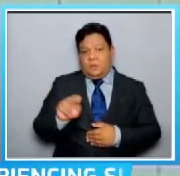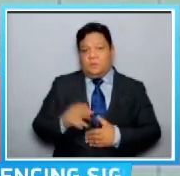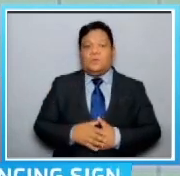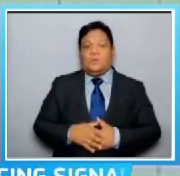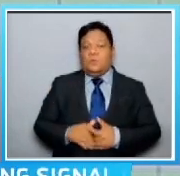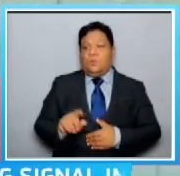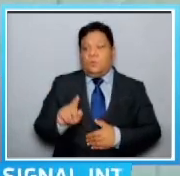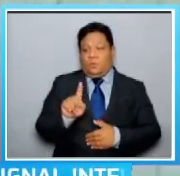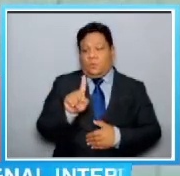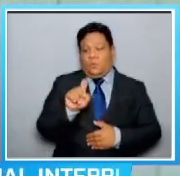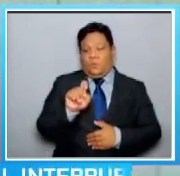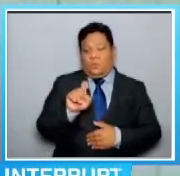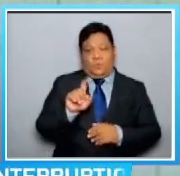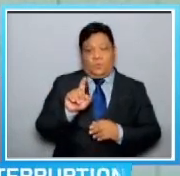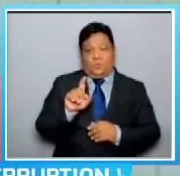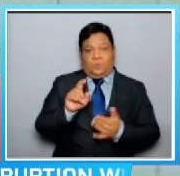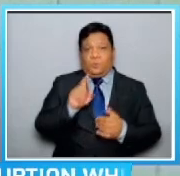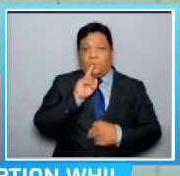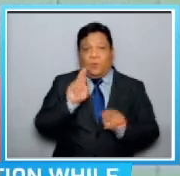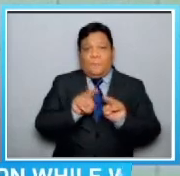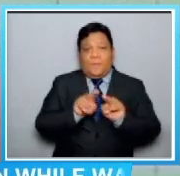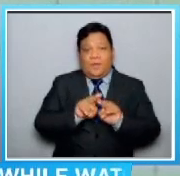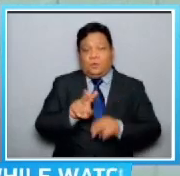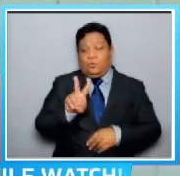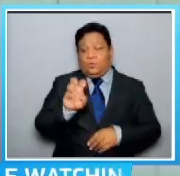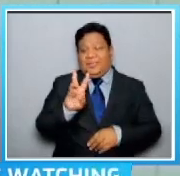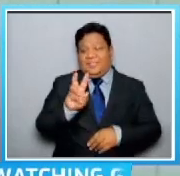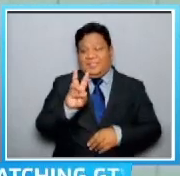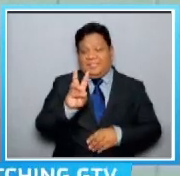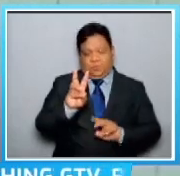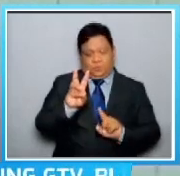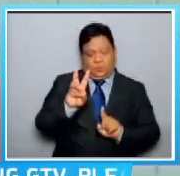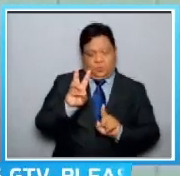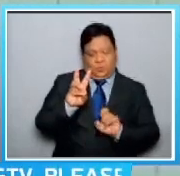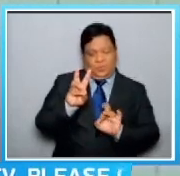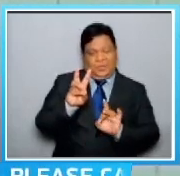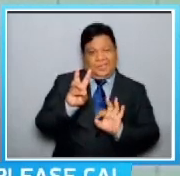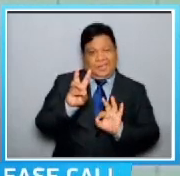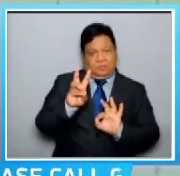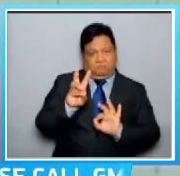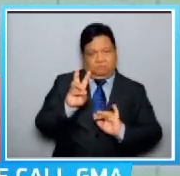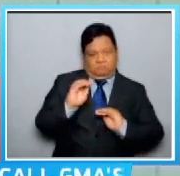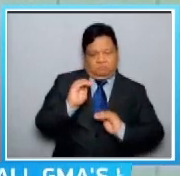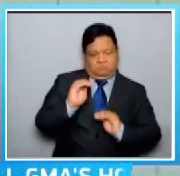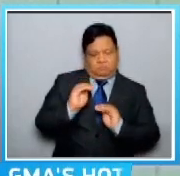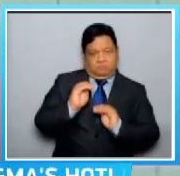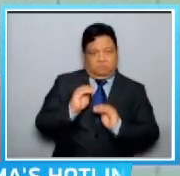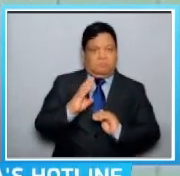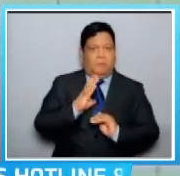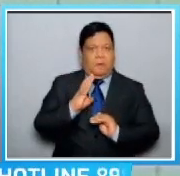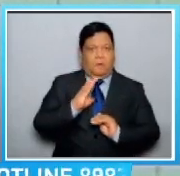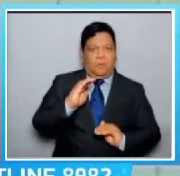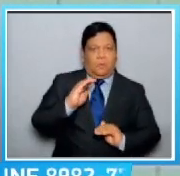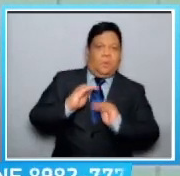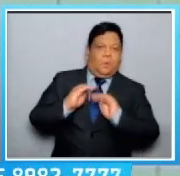189.35. Ang normal high niya is 216. So 26 meters plus pa. And then ang